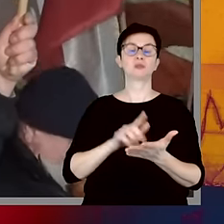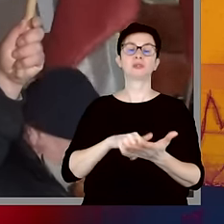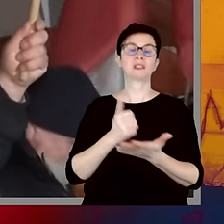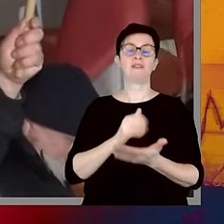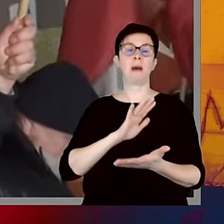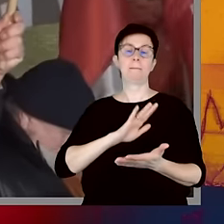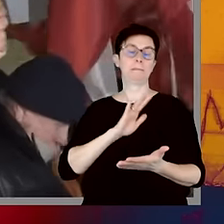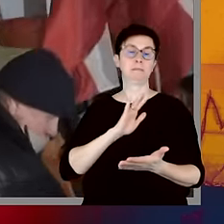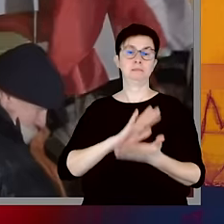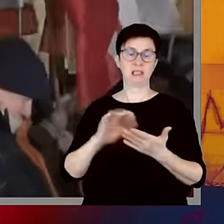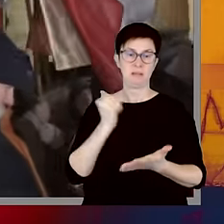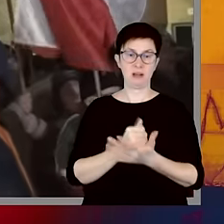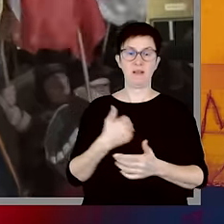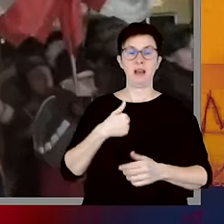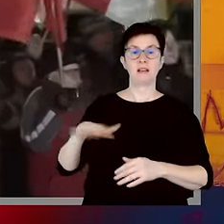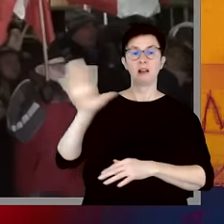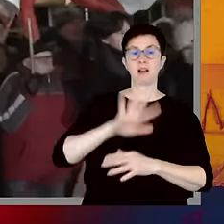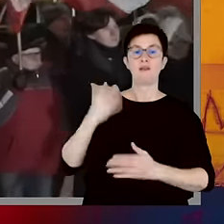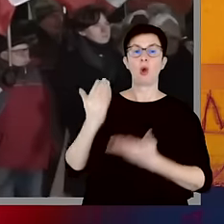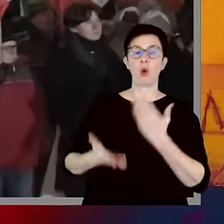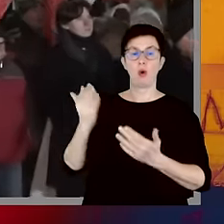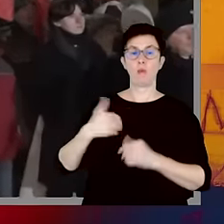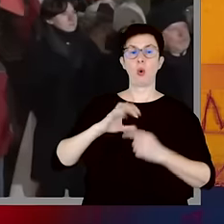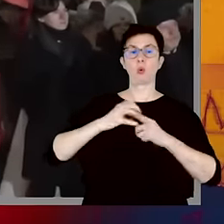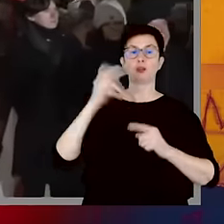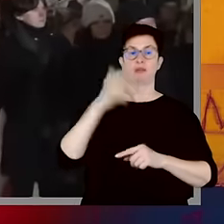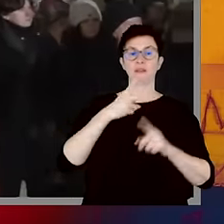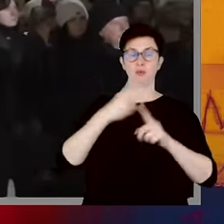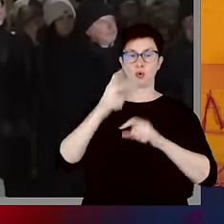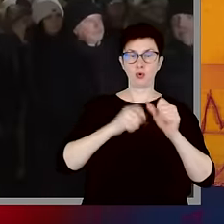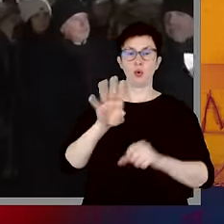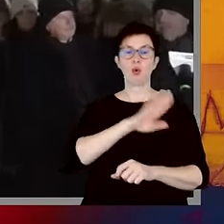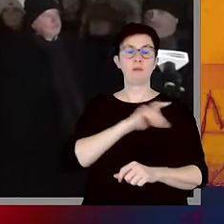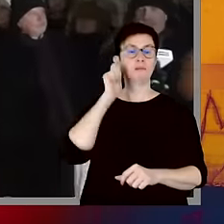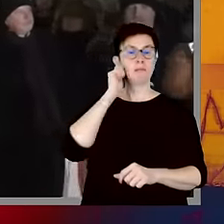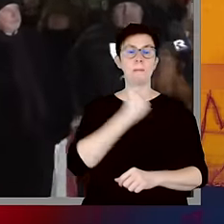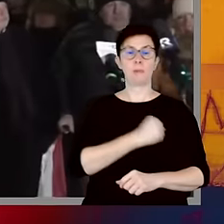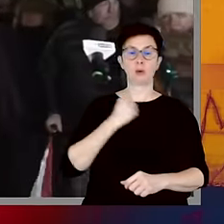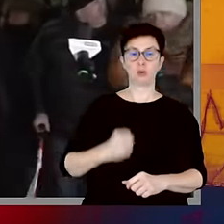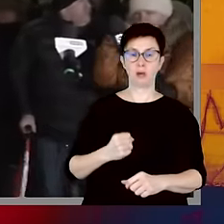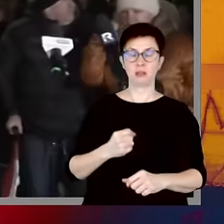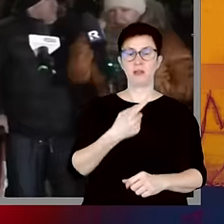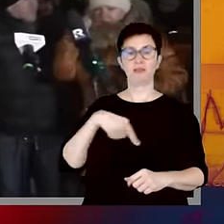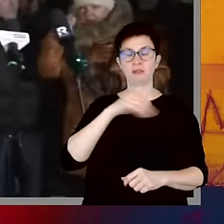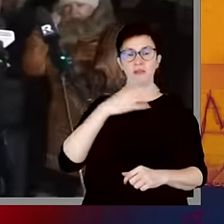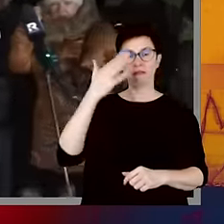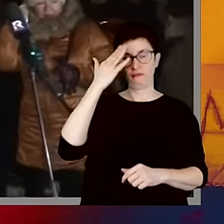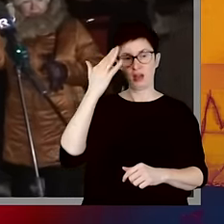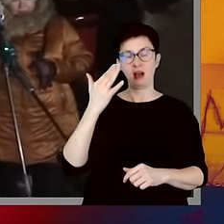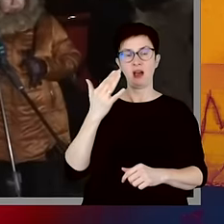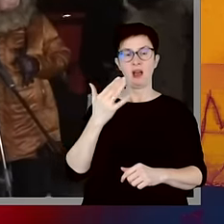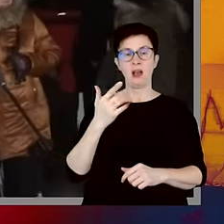Lubuskiego. W grudniu 2020 roku zmarła posłanka, myślę, że wielu państwa telewidzów